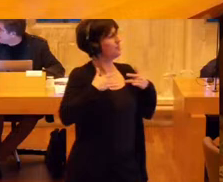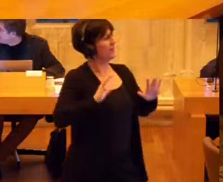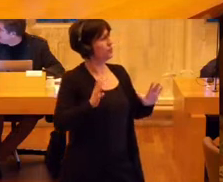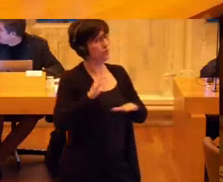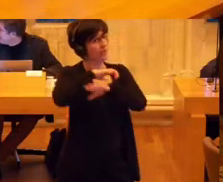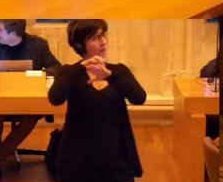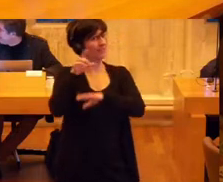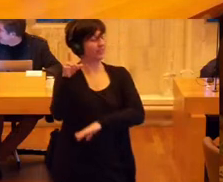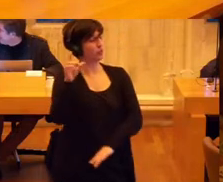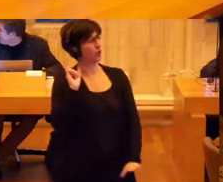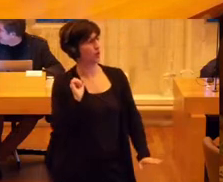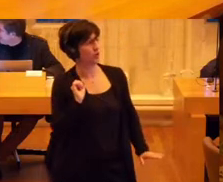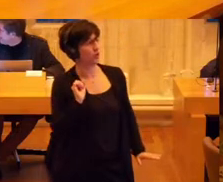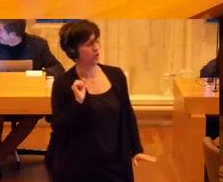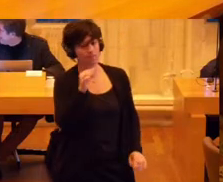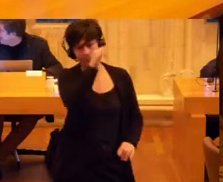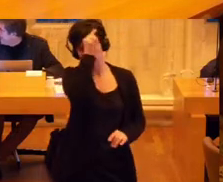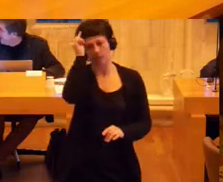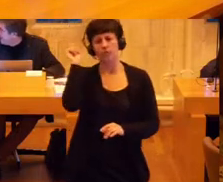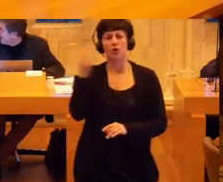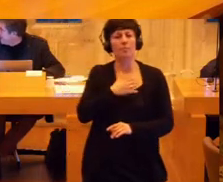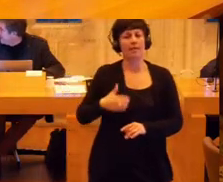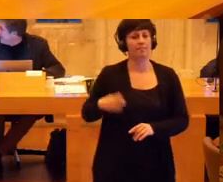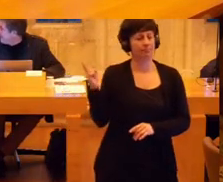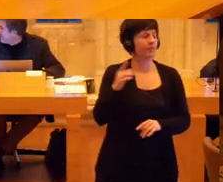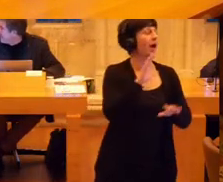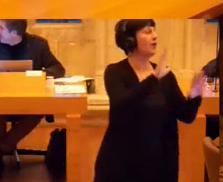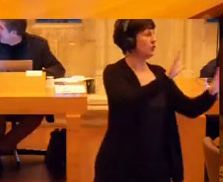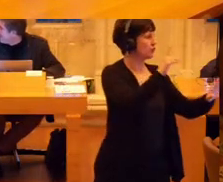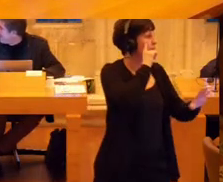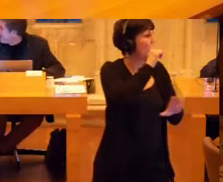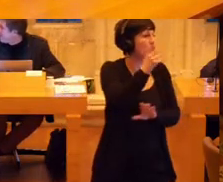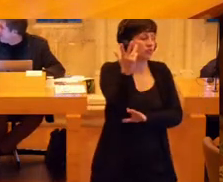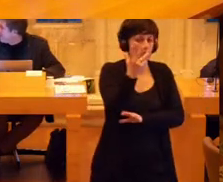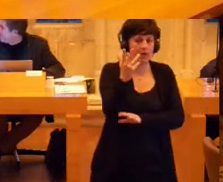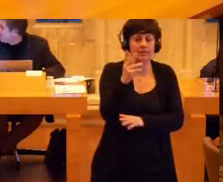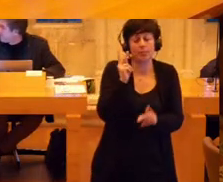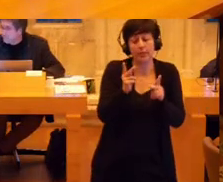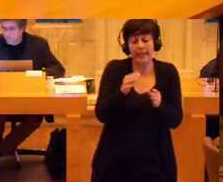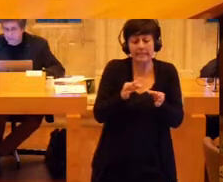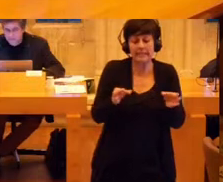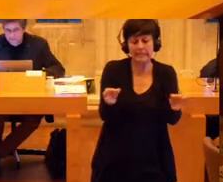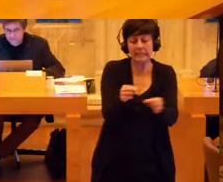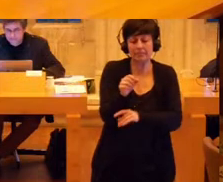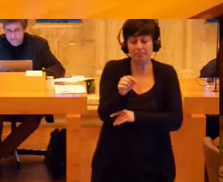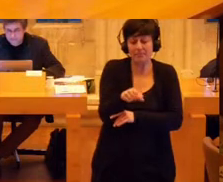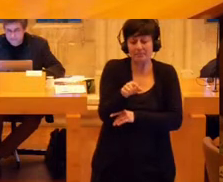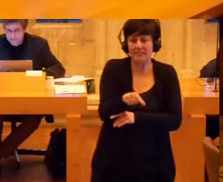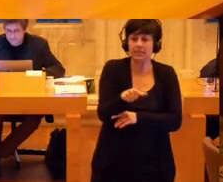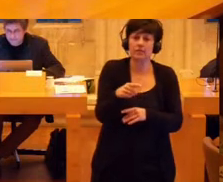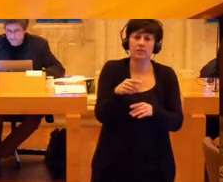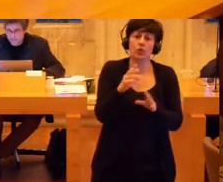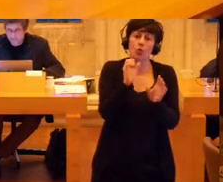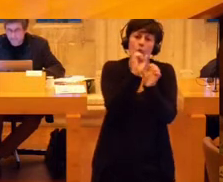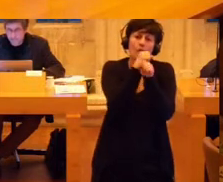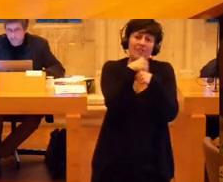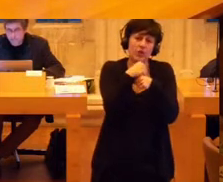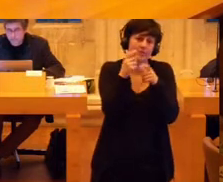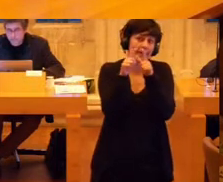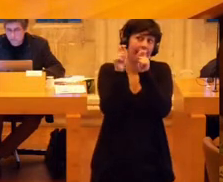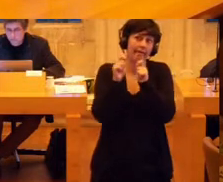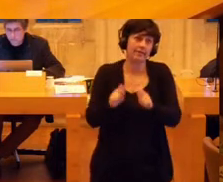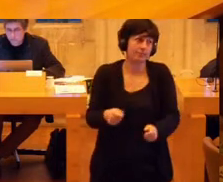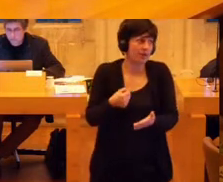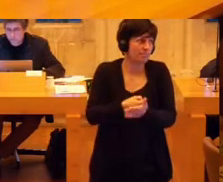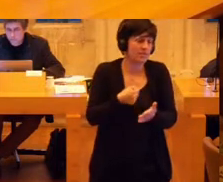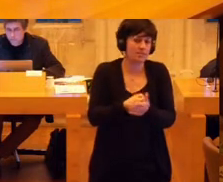préfecture. Non, je pense qu'effectivement, ça, il s'agit de respecter peut-être leur, effectivement, la confidentialité pour